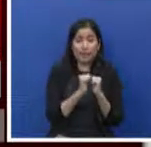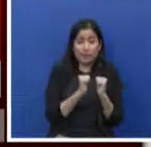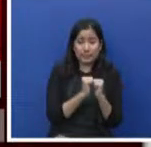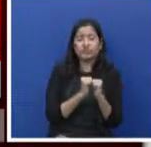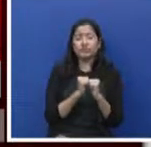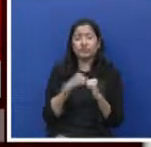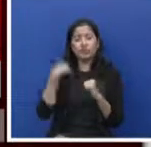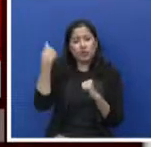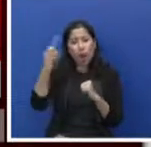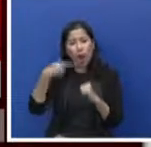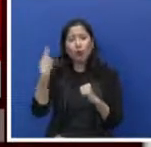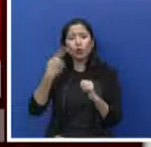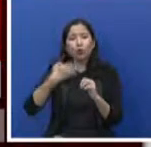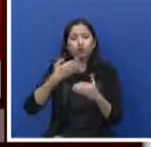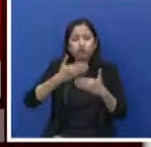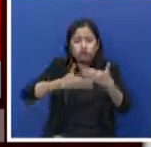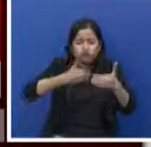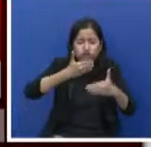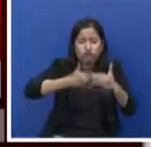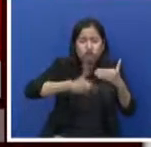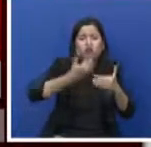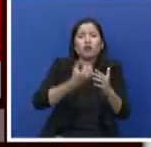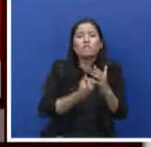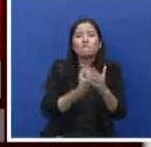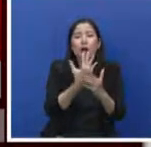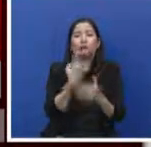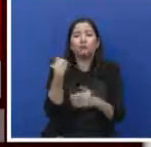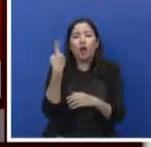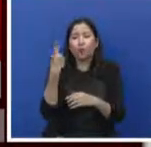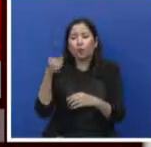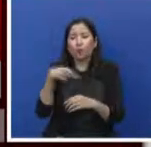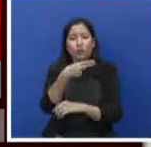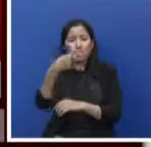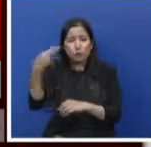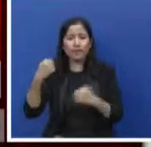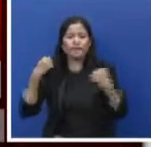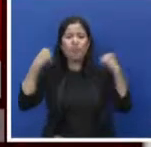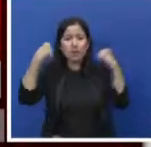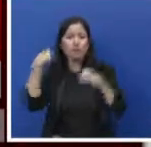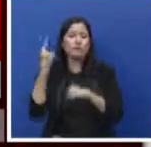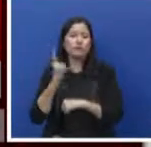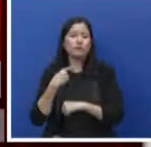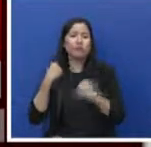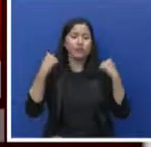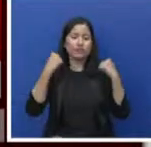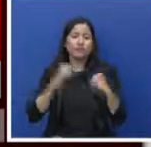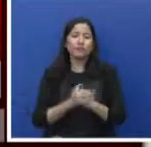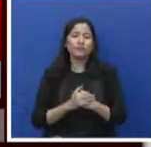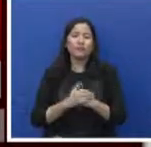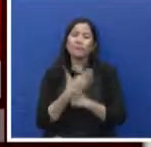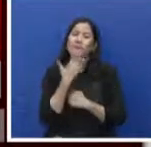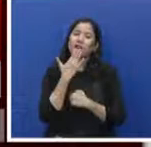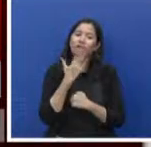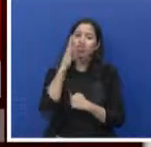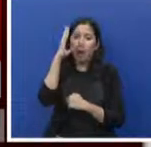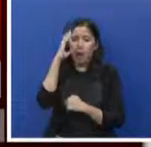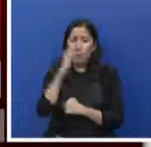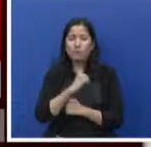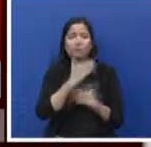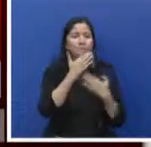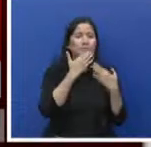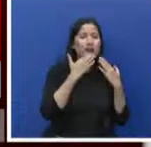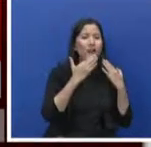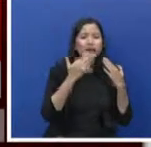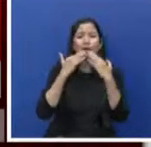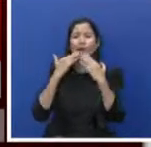proses improvement dalam waktu ke depan untuk bangsa Indonesia yang lebih sehat. Terima kasih. Terima kasih, amin Bung Junatan dan juga Mbak Sinto, terima kasih